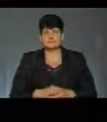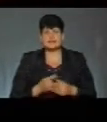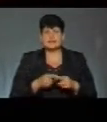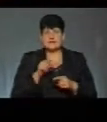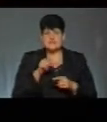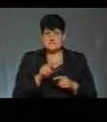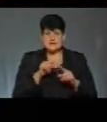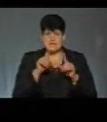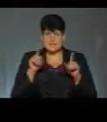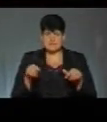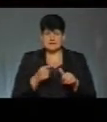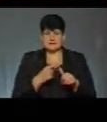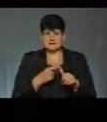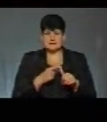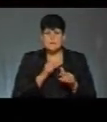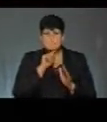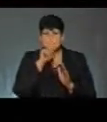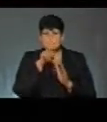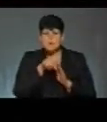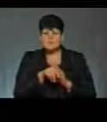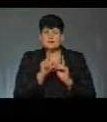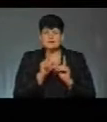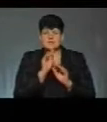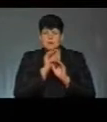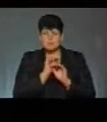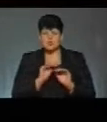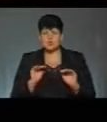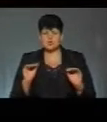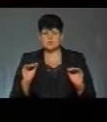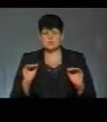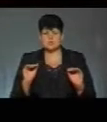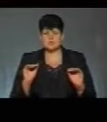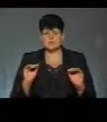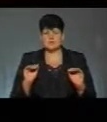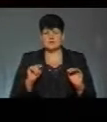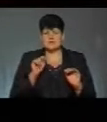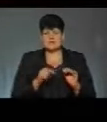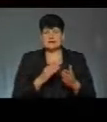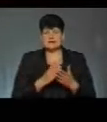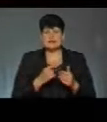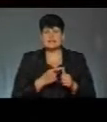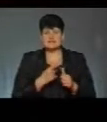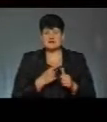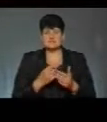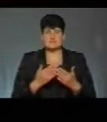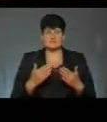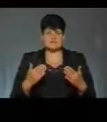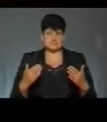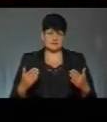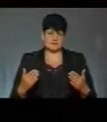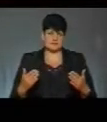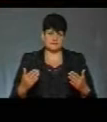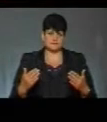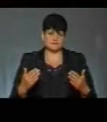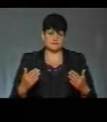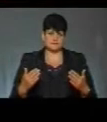картина безпосередньо називається «Пробираючи стільки пошепки». Від неї пішла назва самої виставки.